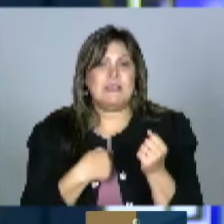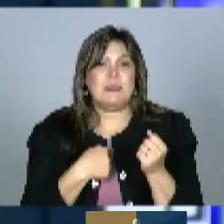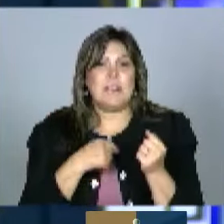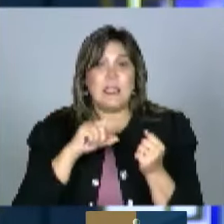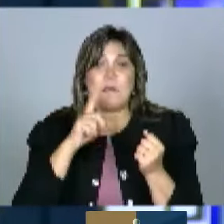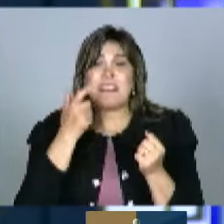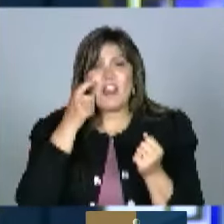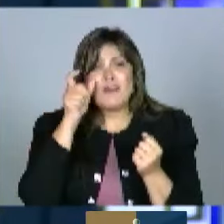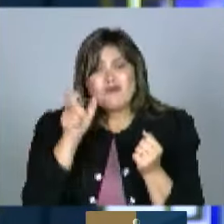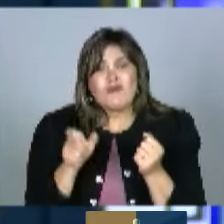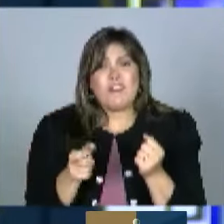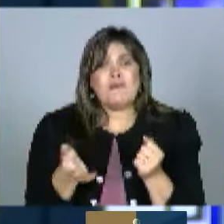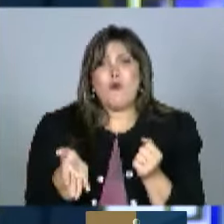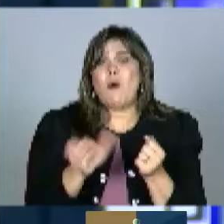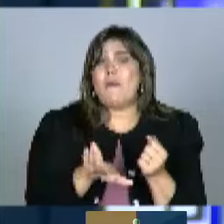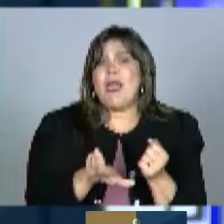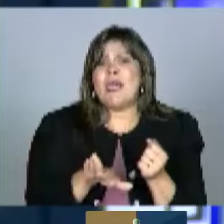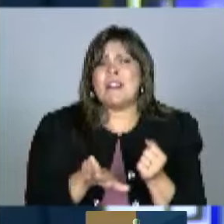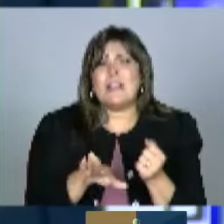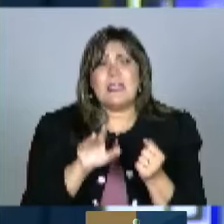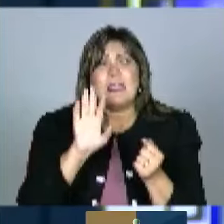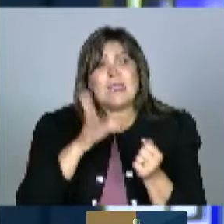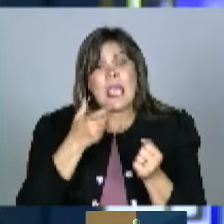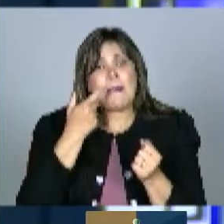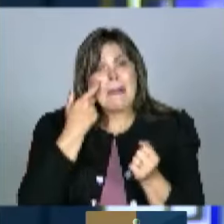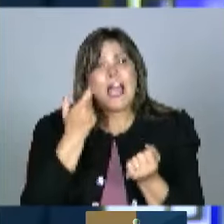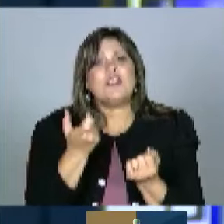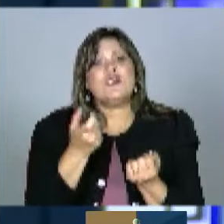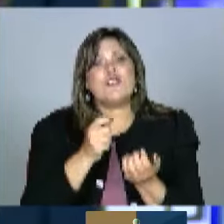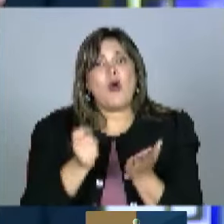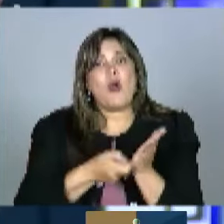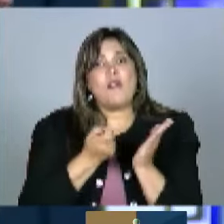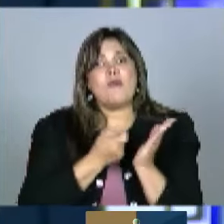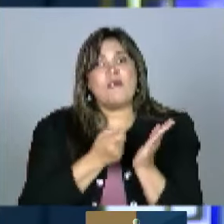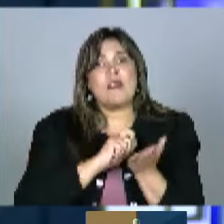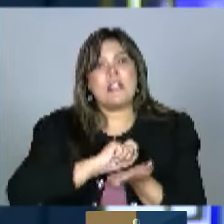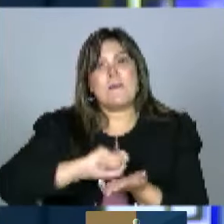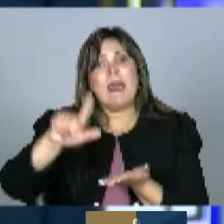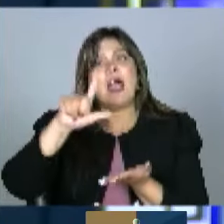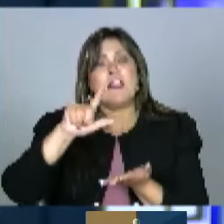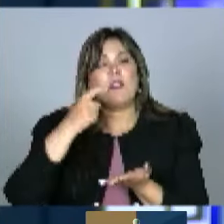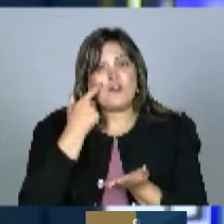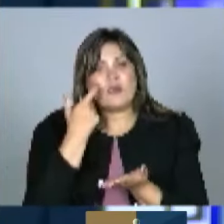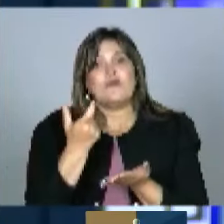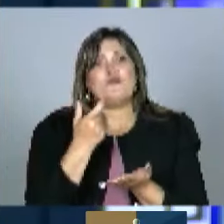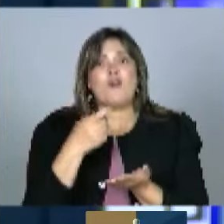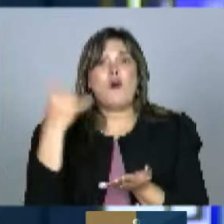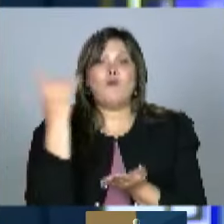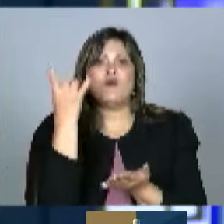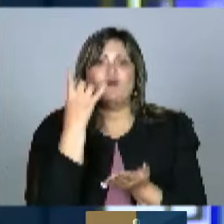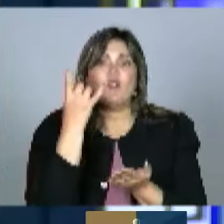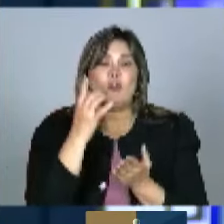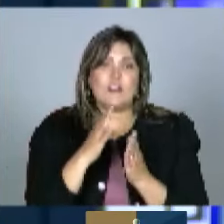العلاقه الايجاريه الا ينذرهم بانذار رسمي ان مرفق المياه